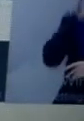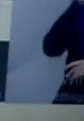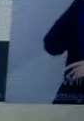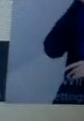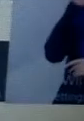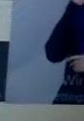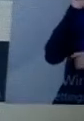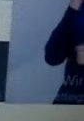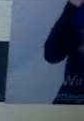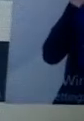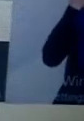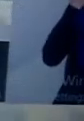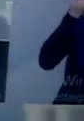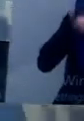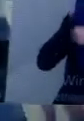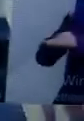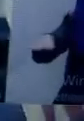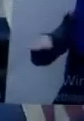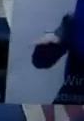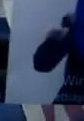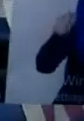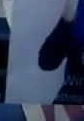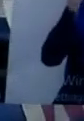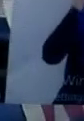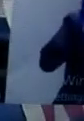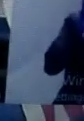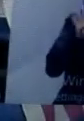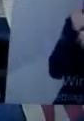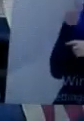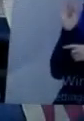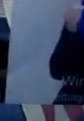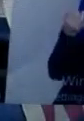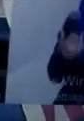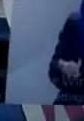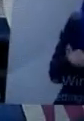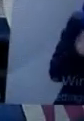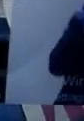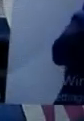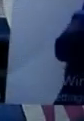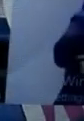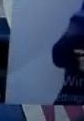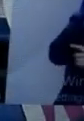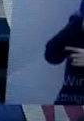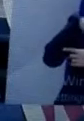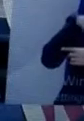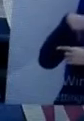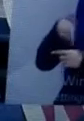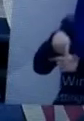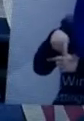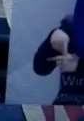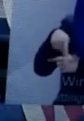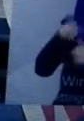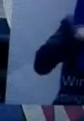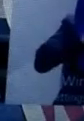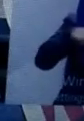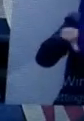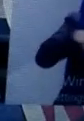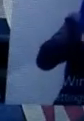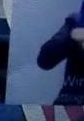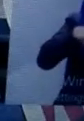jangkitan. Dalam tempoh PKPP ini juga, hampir semua aktiviti